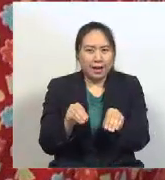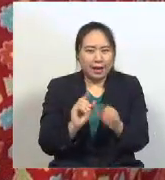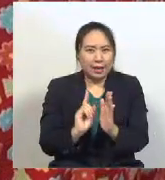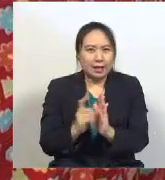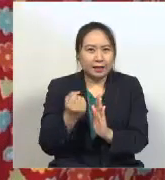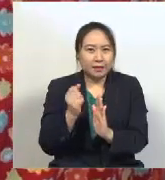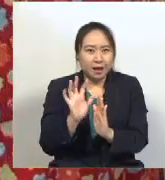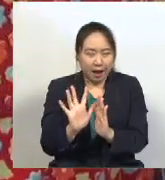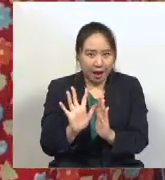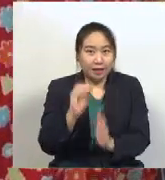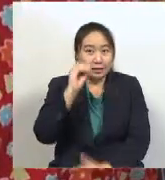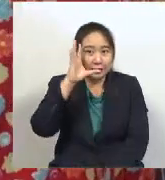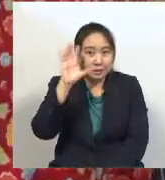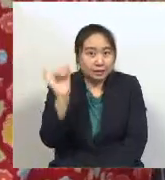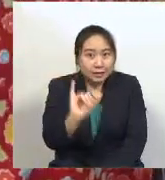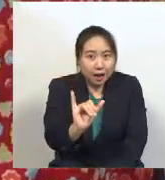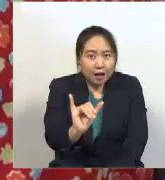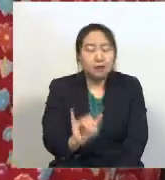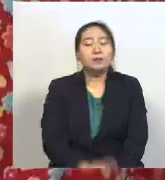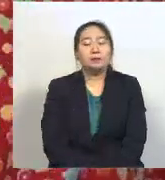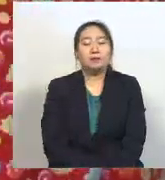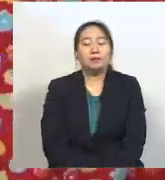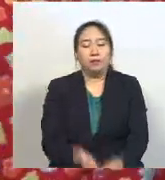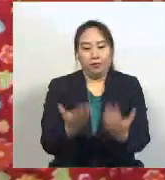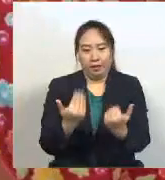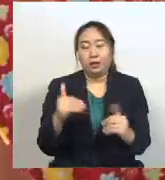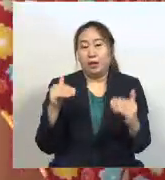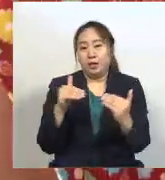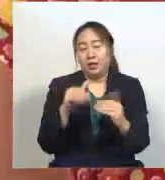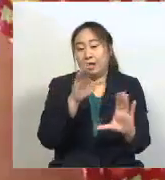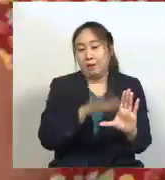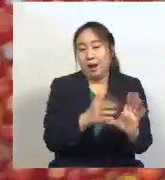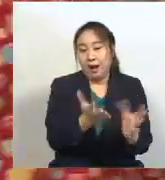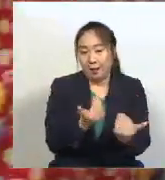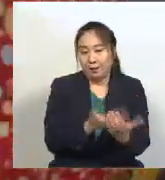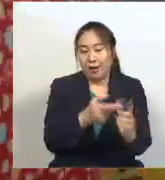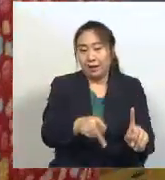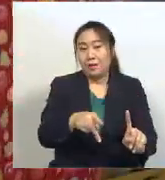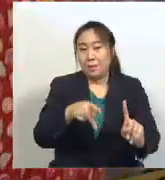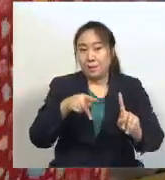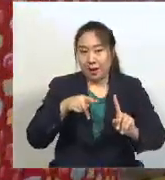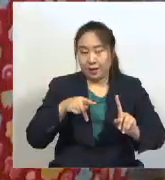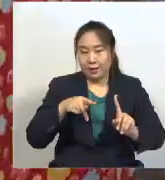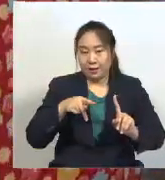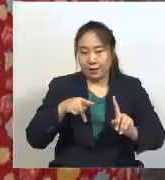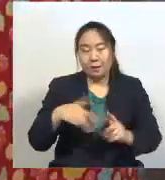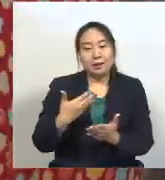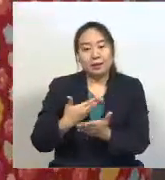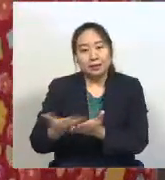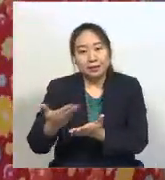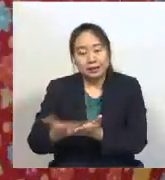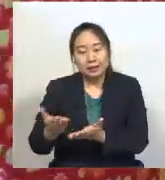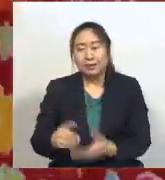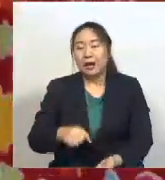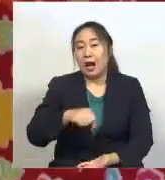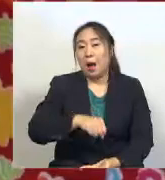ณ15นาทีตื่นกันหรือยังสำหรับผู้รับสิทธิ์นอกจากจะได้รับเงิน 1,000 บาทสำหรับใช้จ่ายผ่